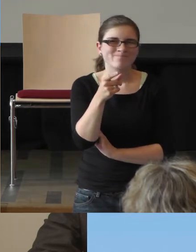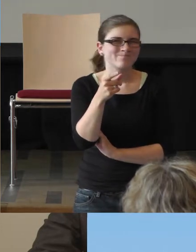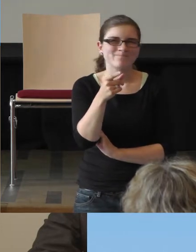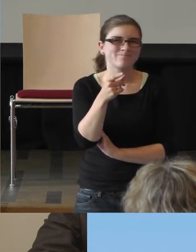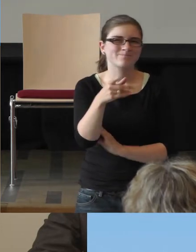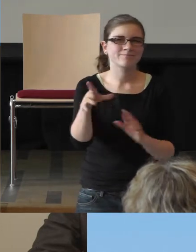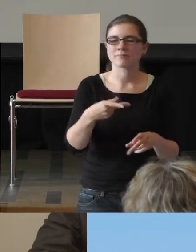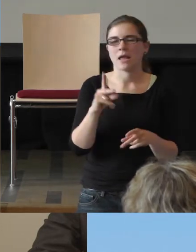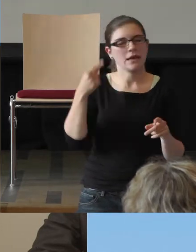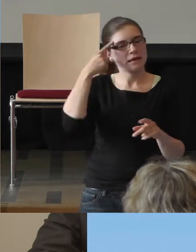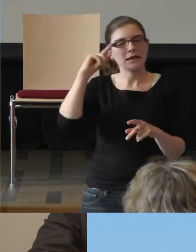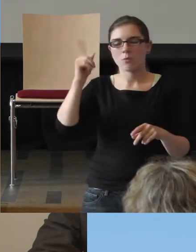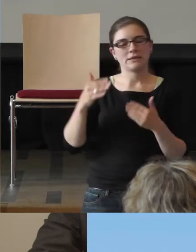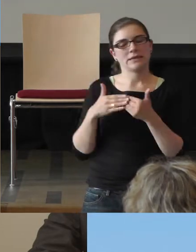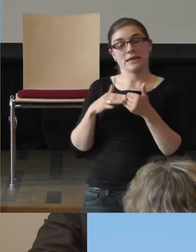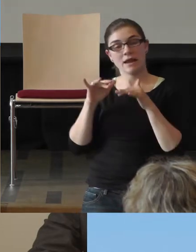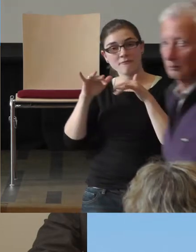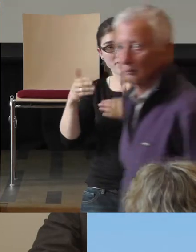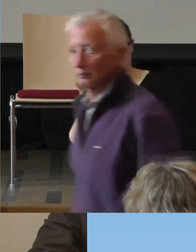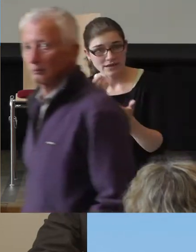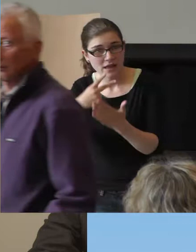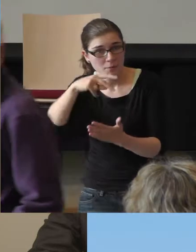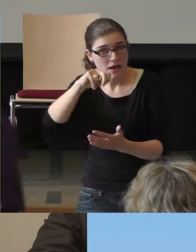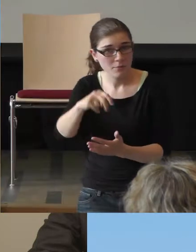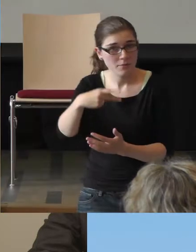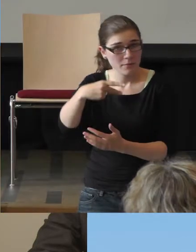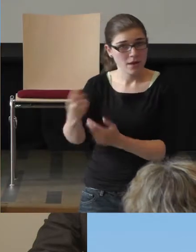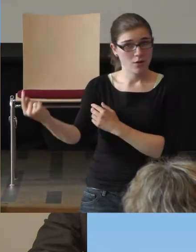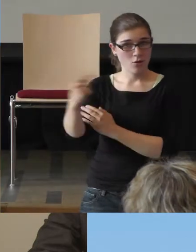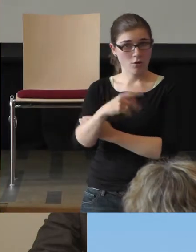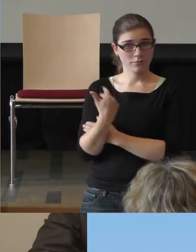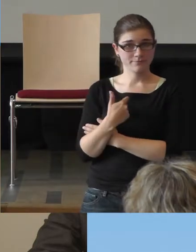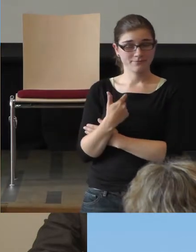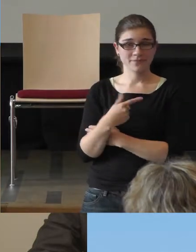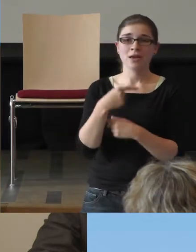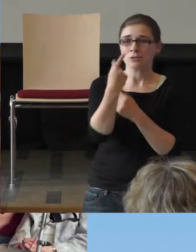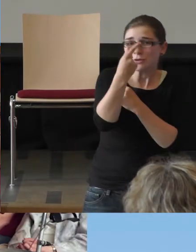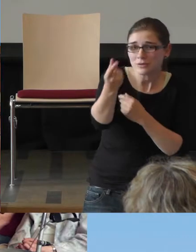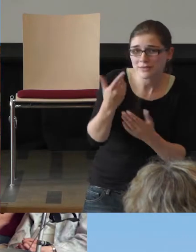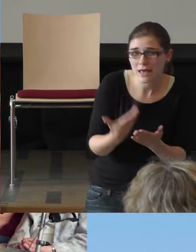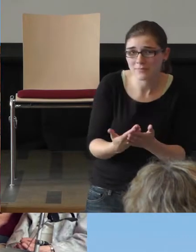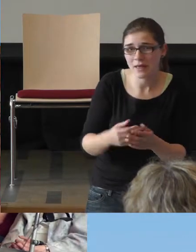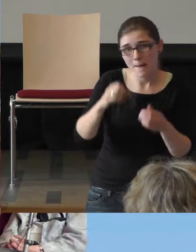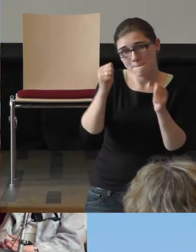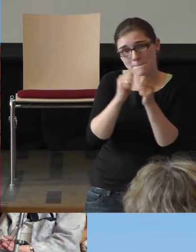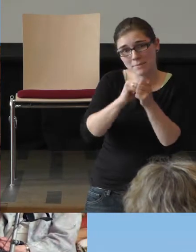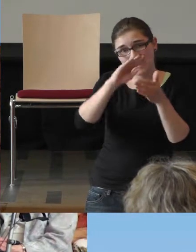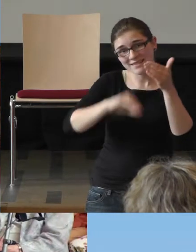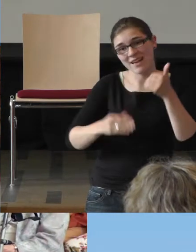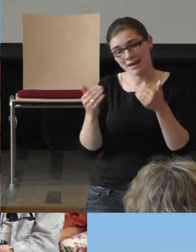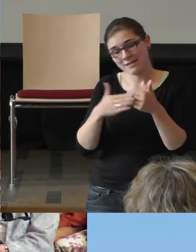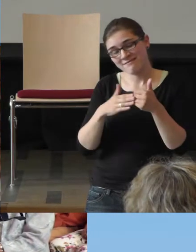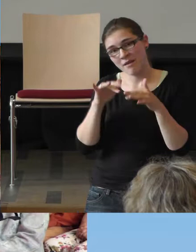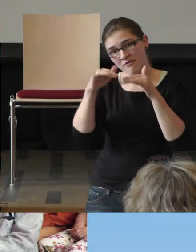Wenn Sie natürlich in den Waschzettel gucken, also ich sage mal, ich gebe Ihnen 100 Euro, wenn Sie mir einen Waschzettel zeigen, wo nicht drinsteht, egal welches